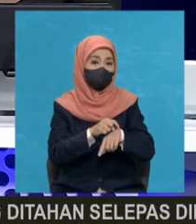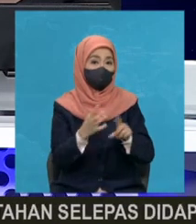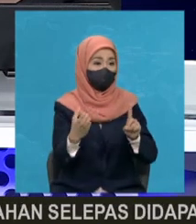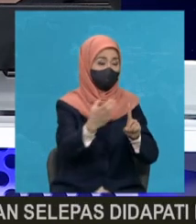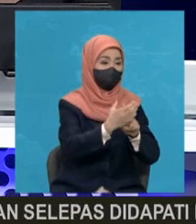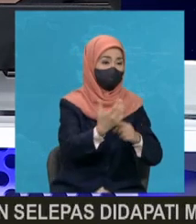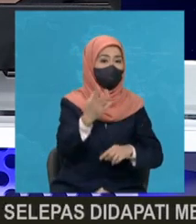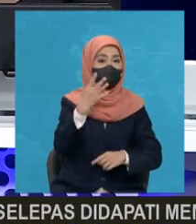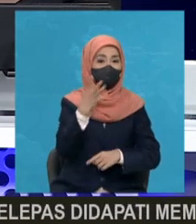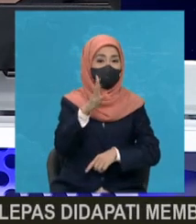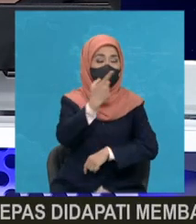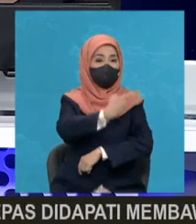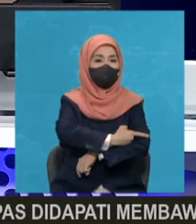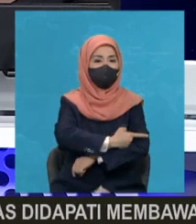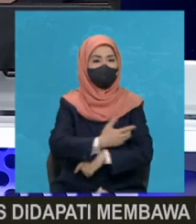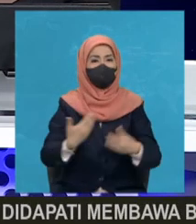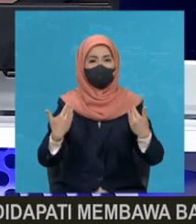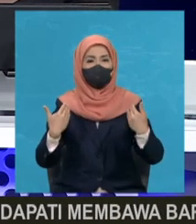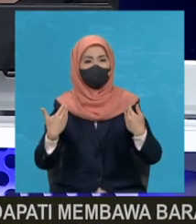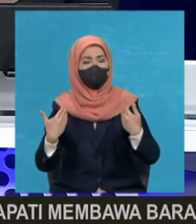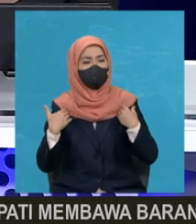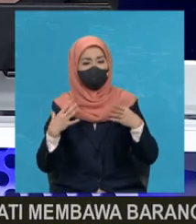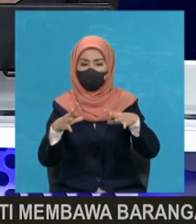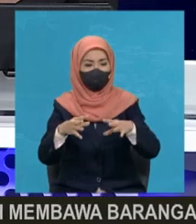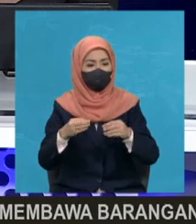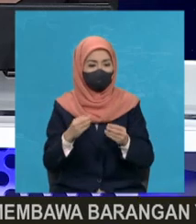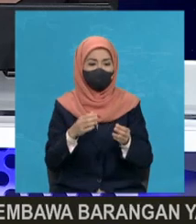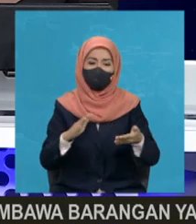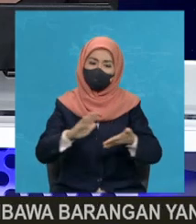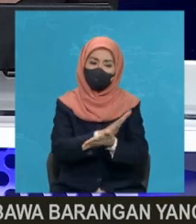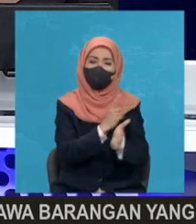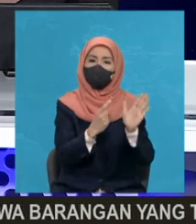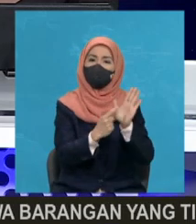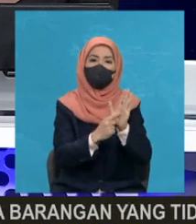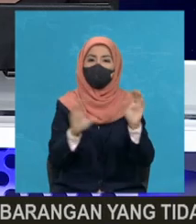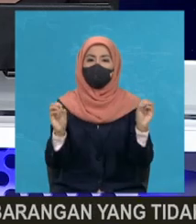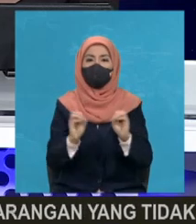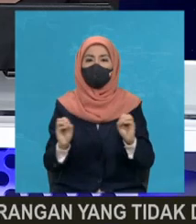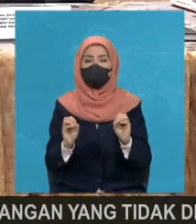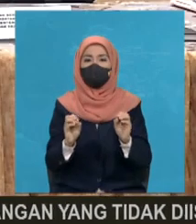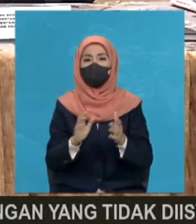t14 hari terdapat sembilannya tidak menerima notice kertas